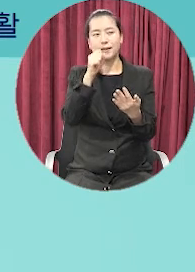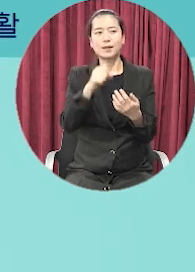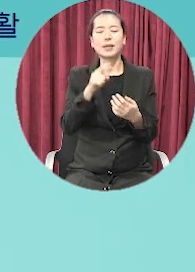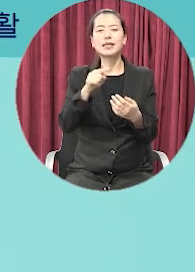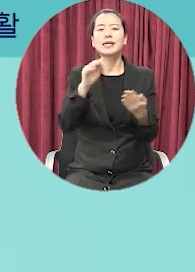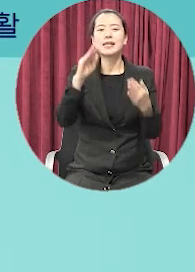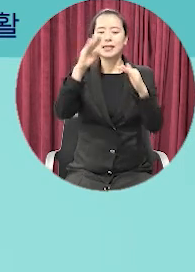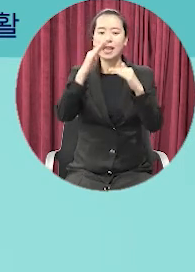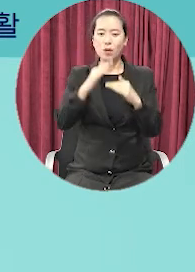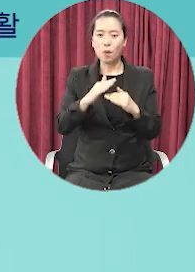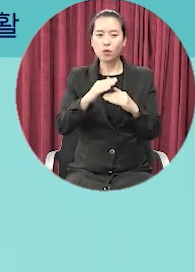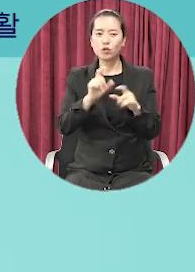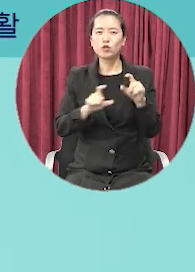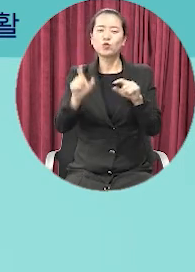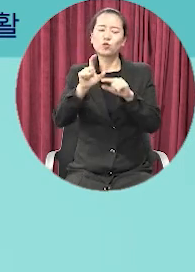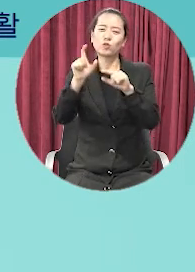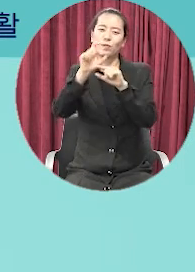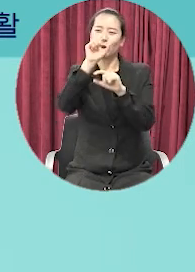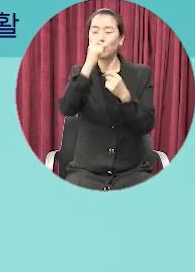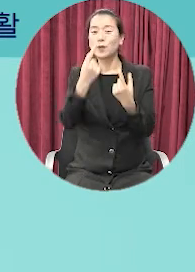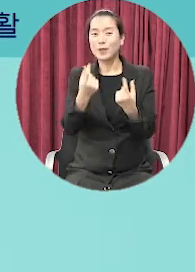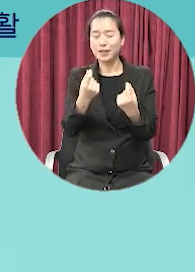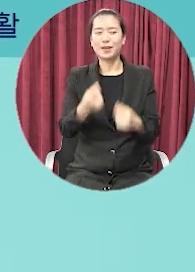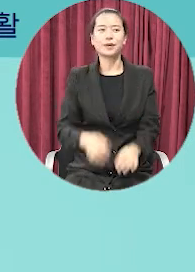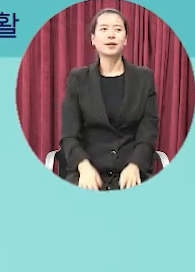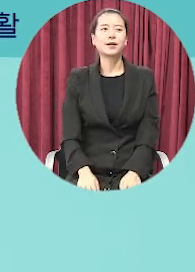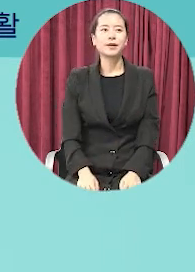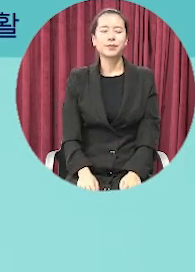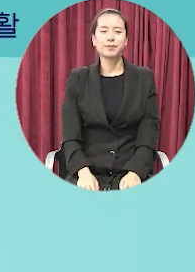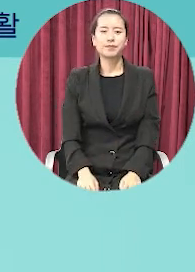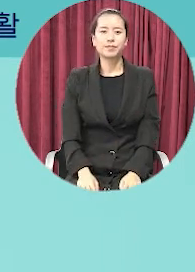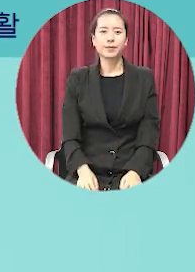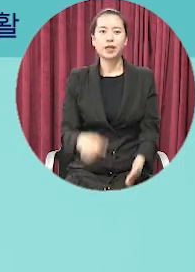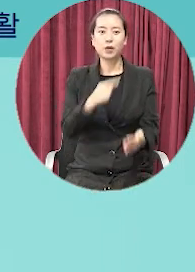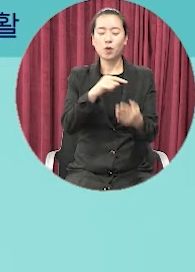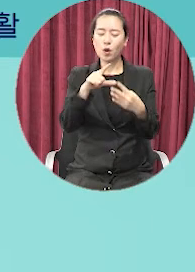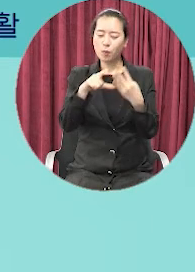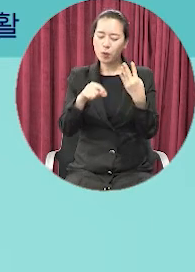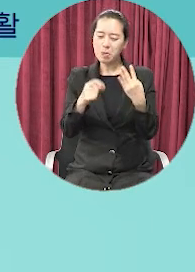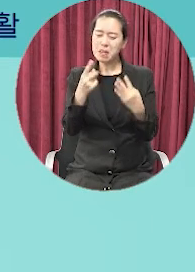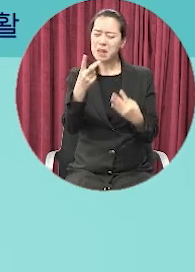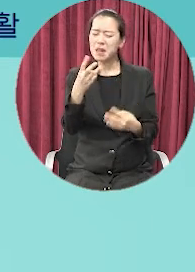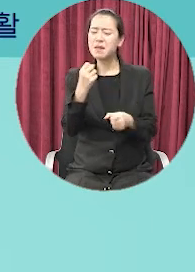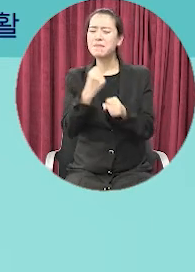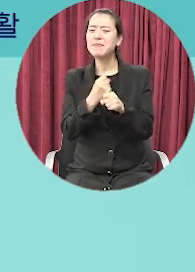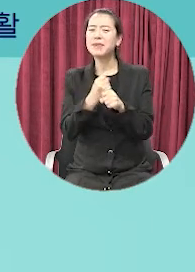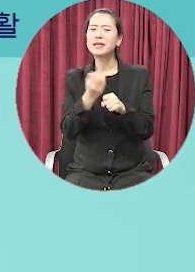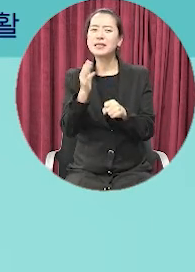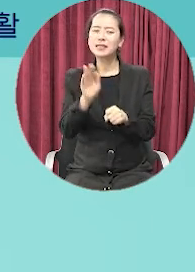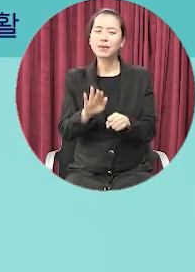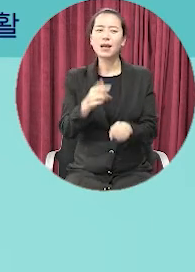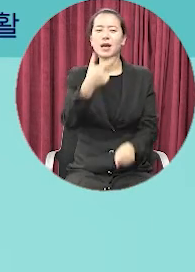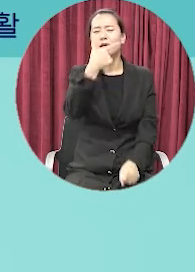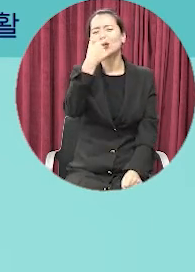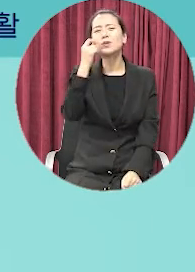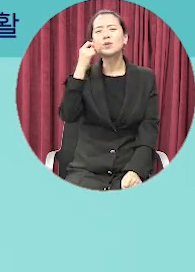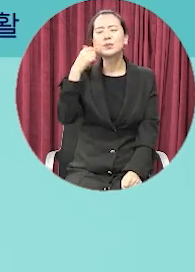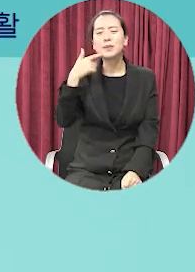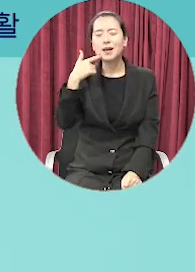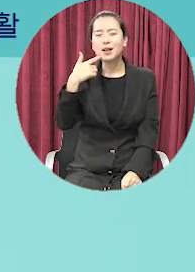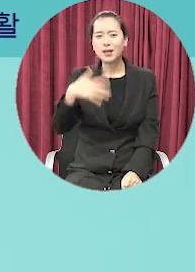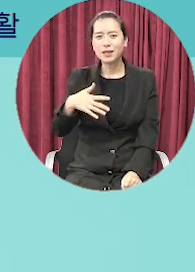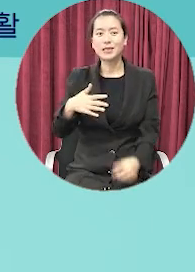내용들을 앞으로 진행해야 될 거라고 생각을 하고요. 몇 가지 교육 프로그램을 개발하였지만 이런 교육 프로그램은